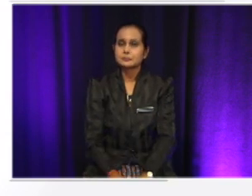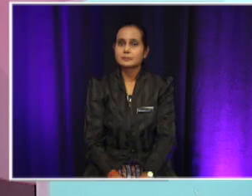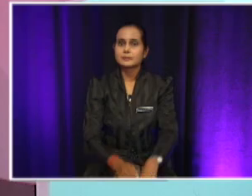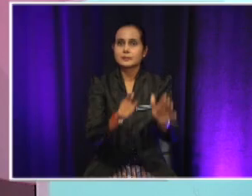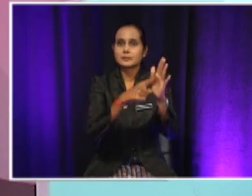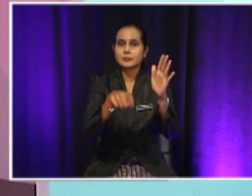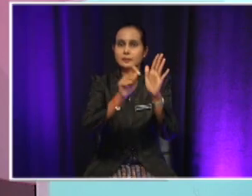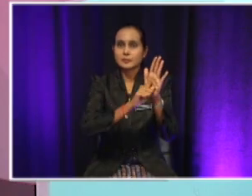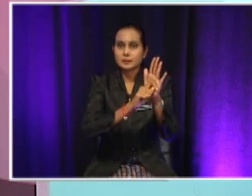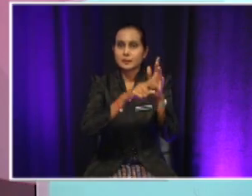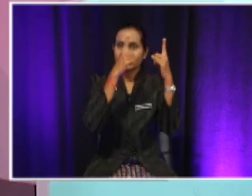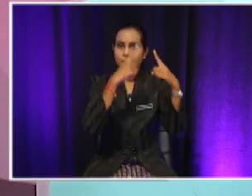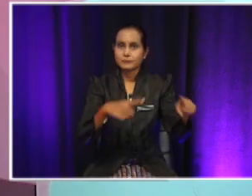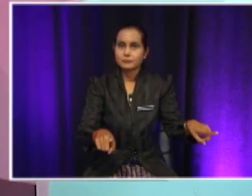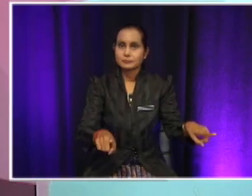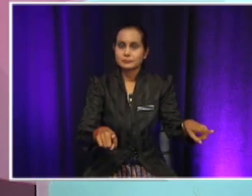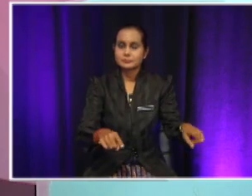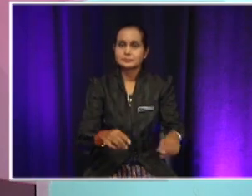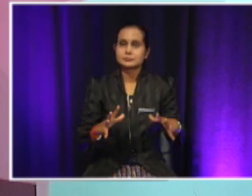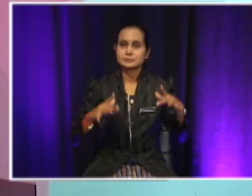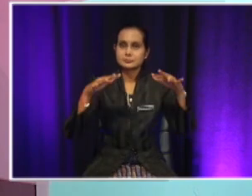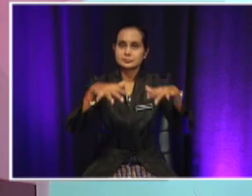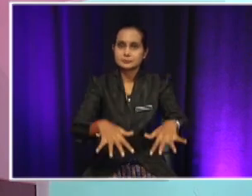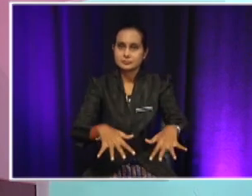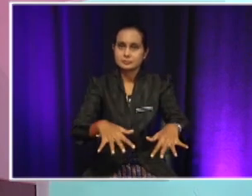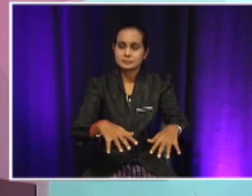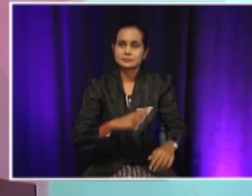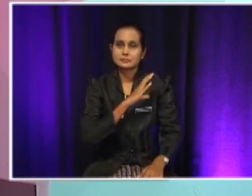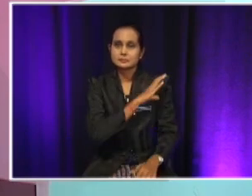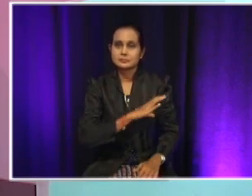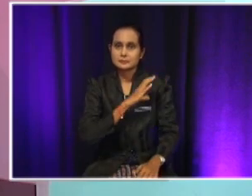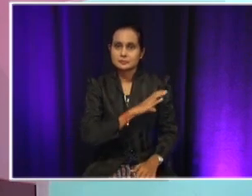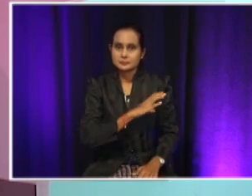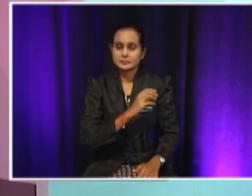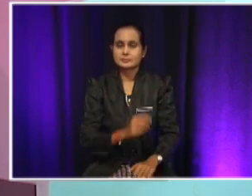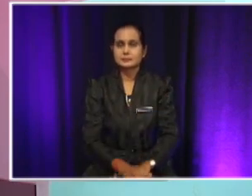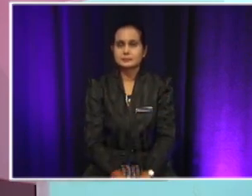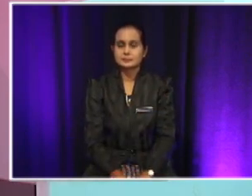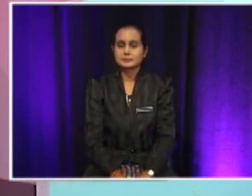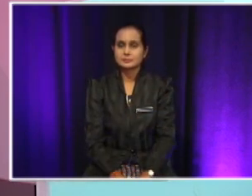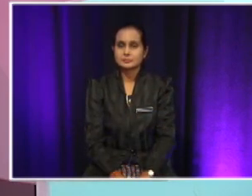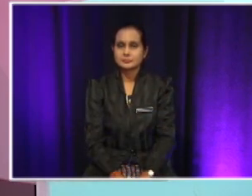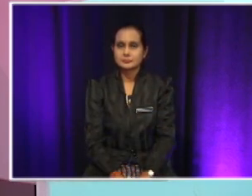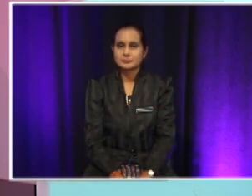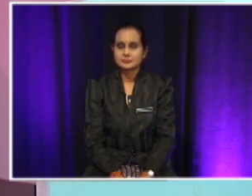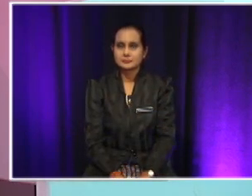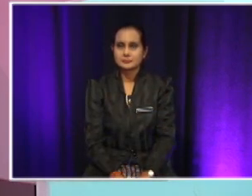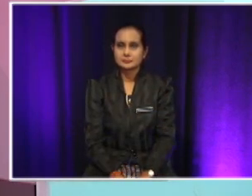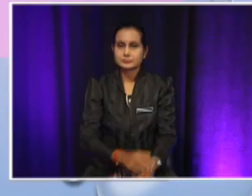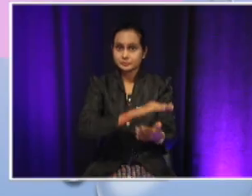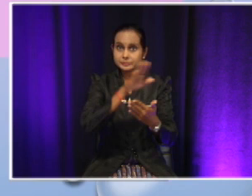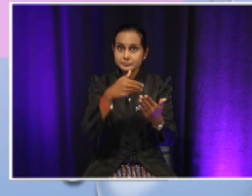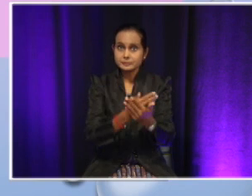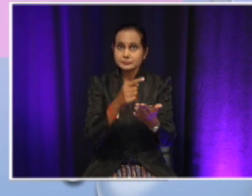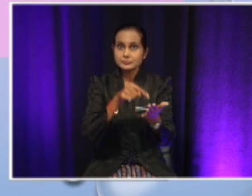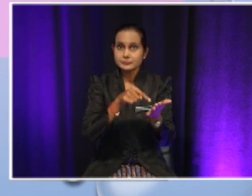terminologi, fakta, konvensyen, urutan, pengelasan, kriteria, metodologi, prinsip dan organisasi ni. Ini semua yang kita